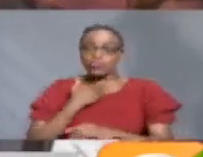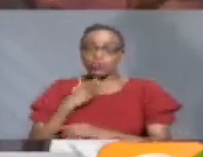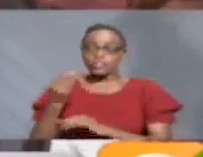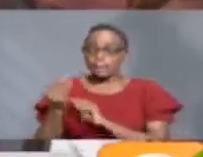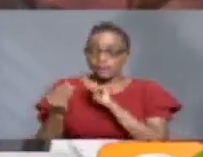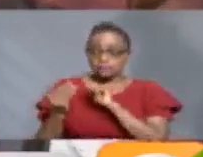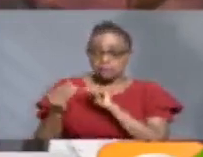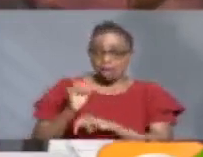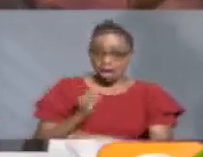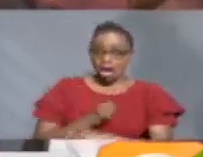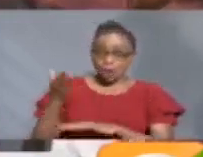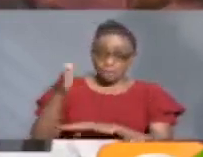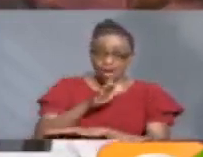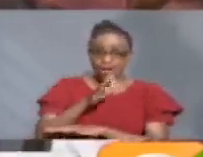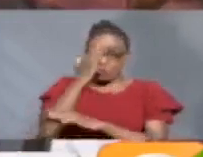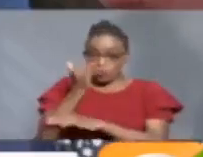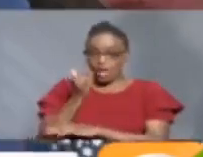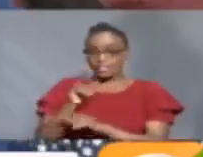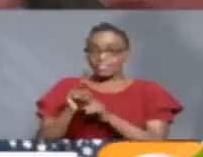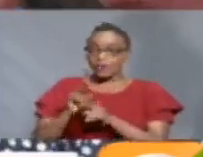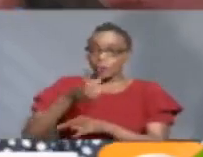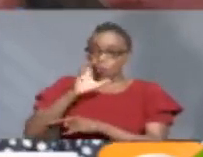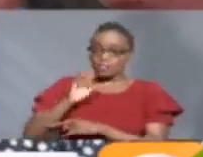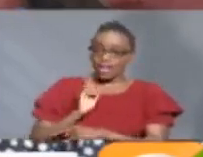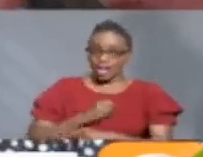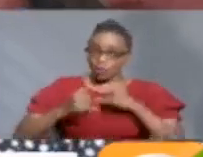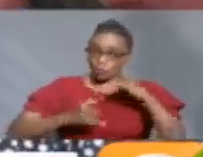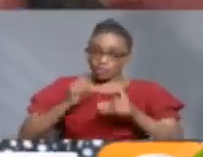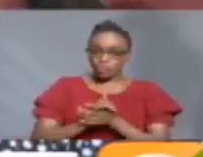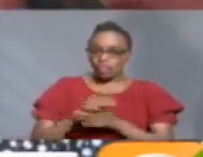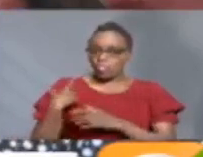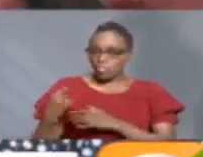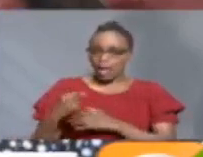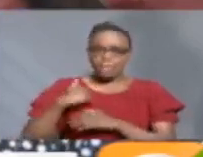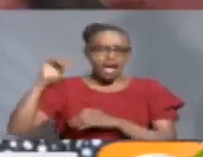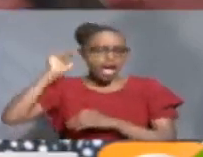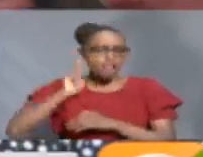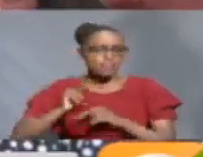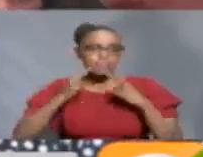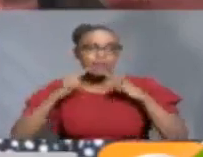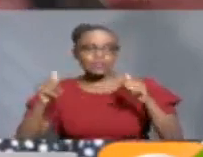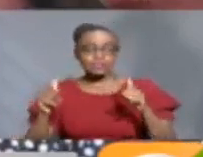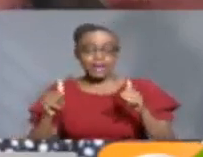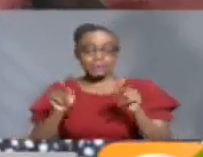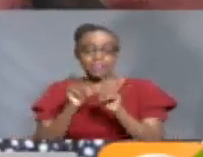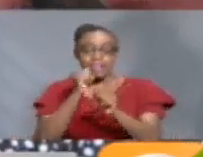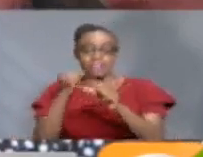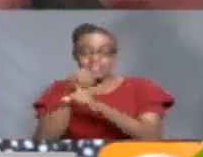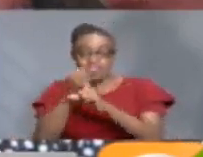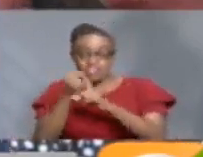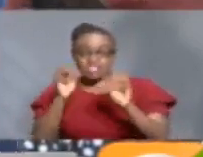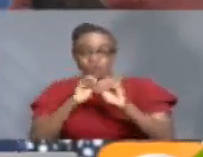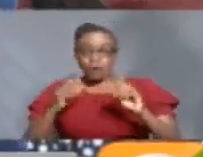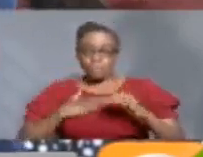pesa zetu zirudishwe, tukunywe maji. Uwizi wa mahindi juzi imefanyika, sijasikia wakitangaza na kufanya hii vita. Mimi